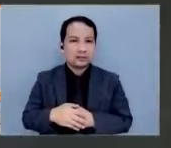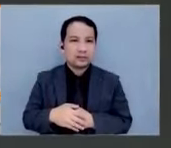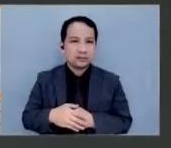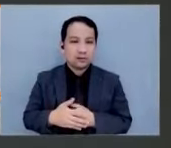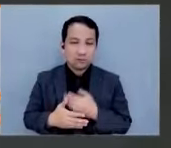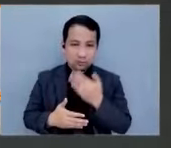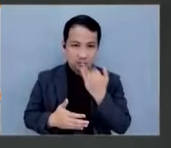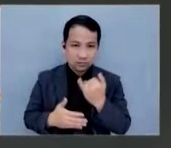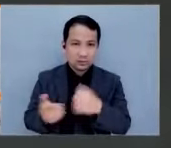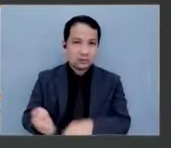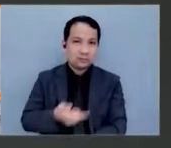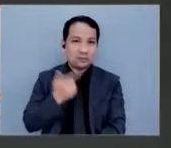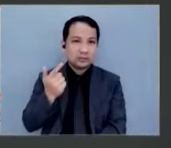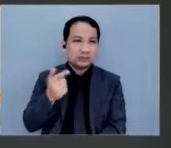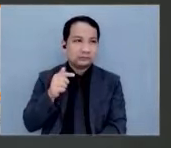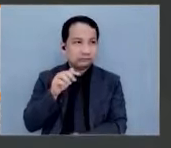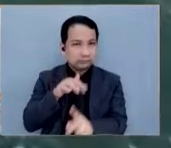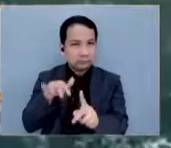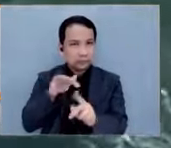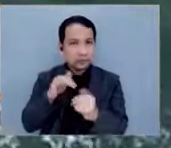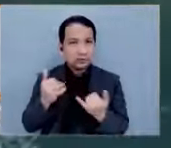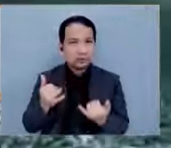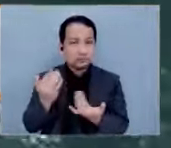pang observation yun. Sa ngayon siguro,